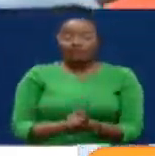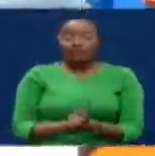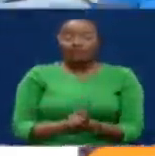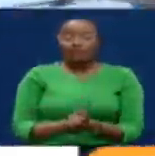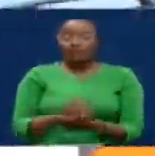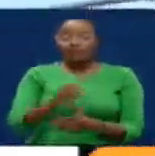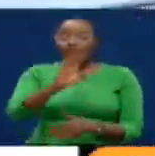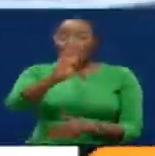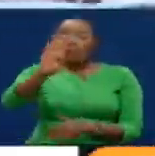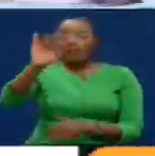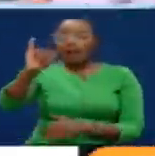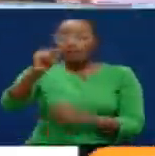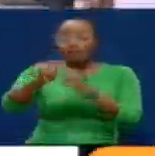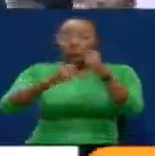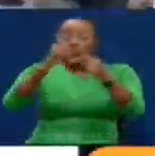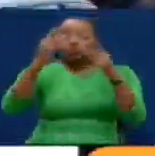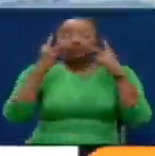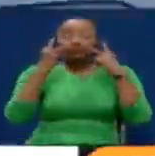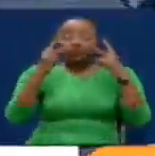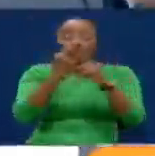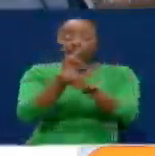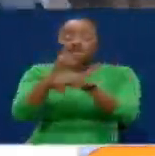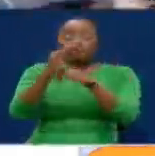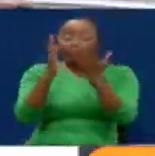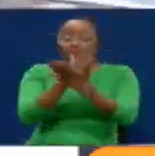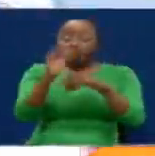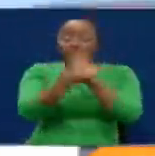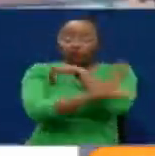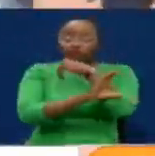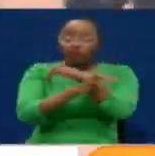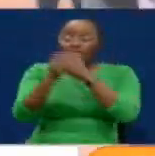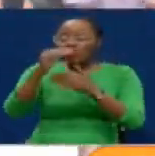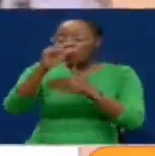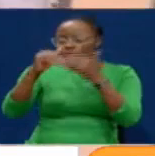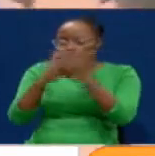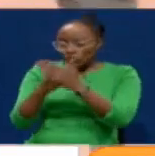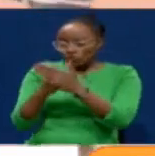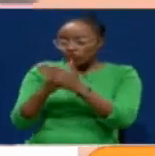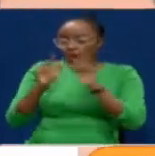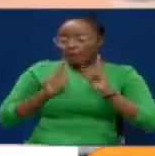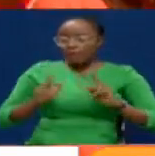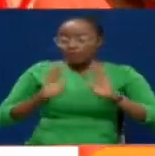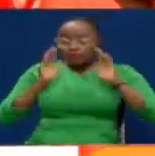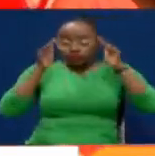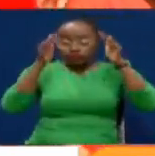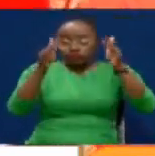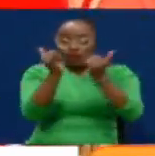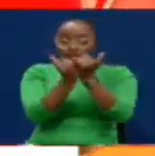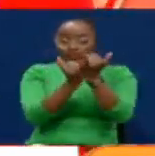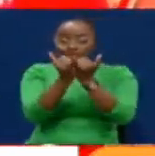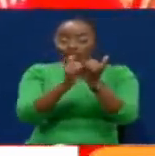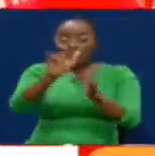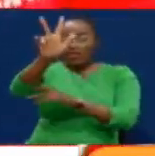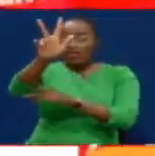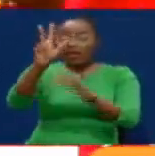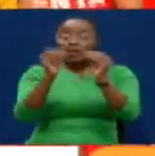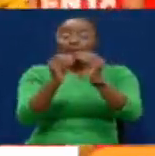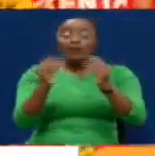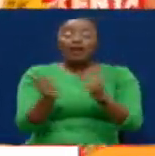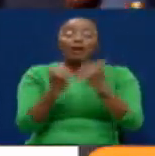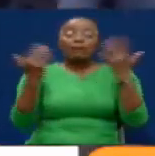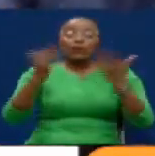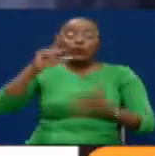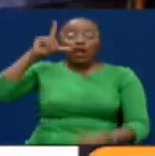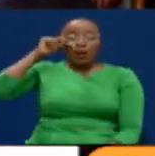Mirindimu ya BBI ikiendelea kushuhudiwa nchini, Jumamosi hii barabara zote zikielekea pwani ambapo mkutano wa tatu utafanyika mjini